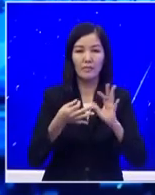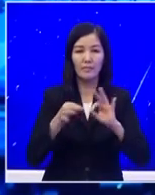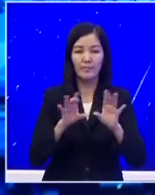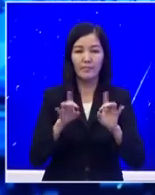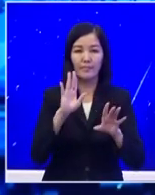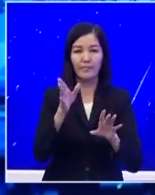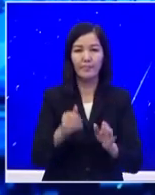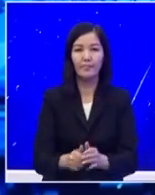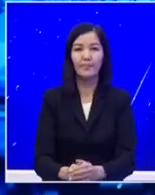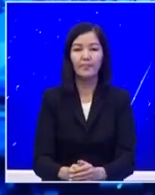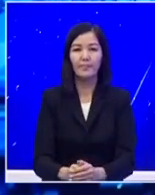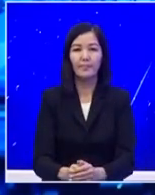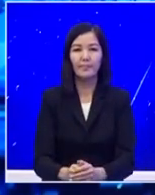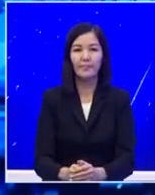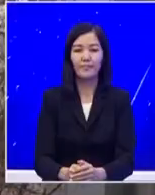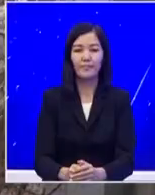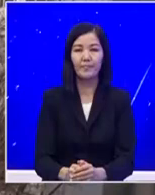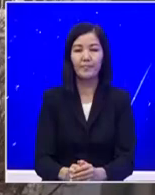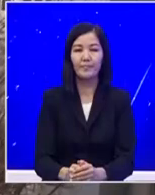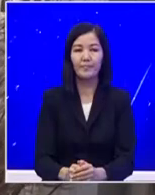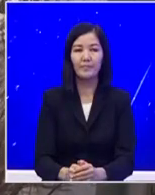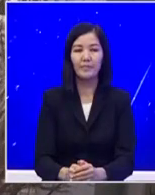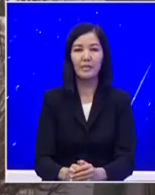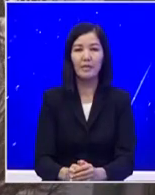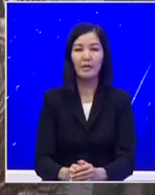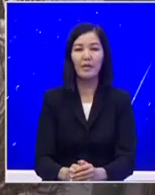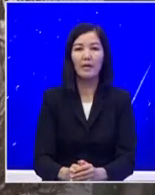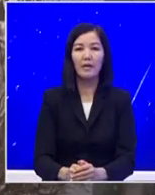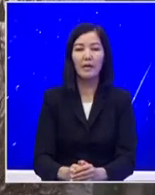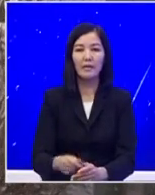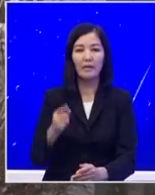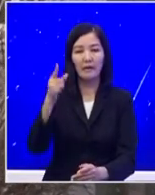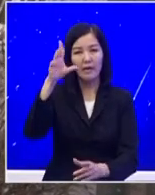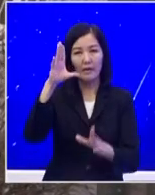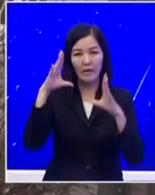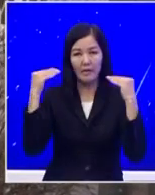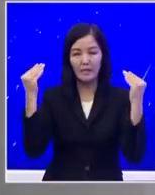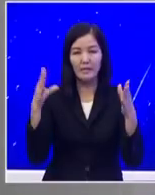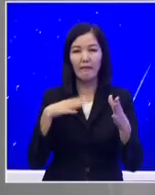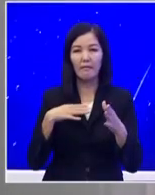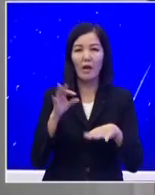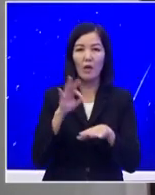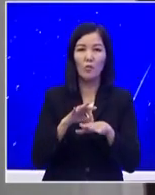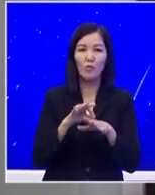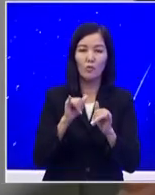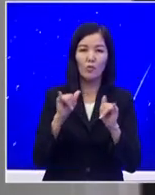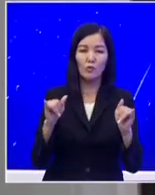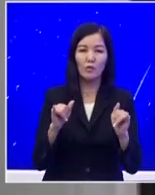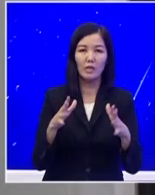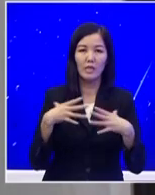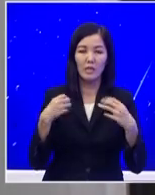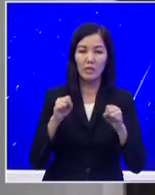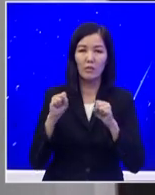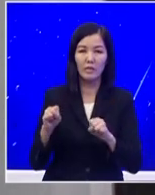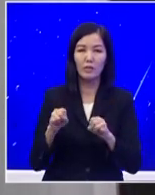соңғы жаңалықтар келесі топтамада. Қырғызстанда тәж вирусына қатысты жағдай ушығып тұр. Көрші елдің денсаулық сақтау